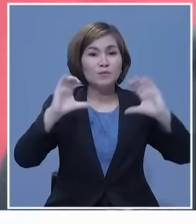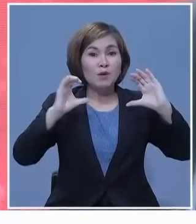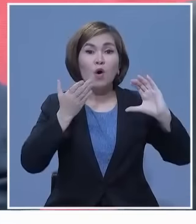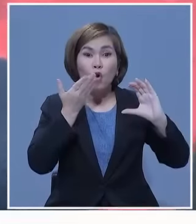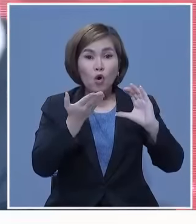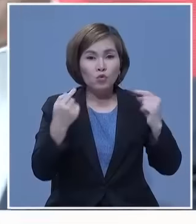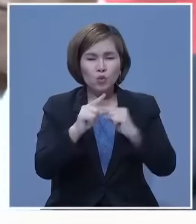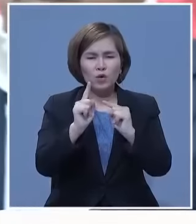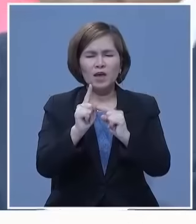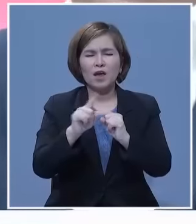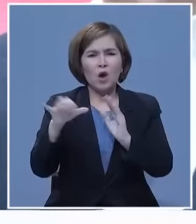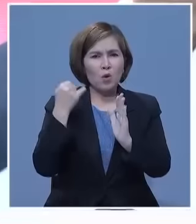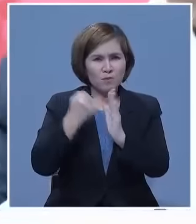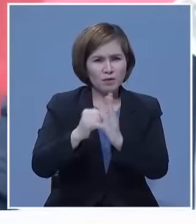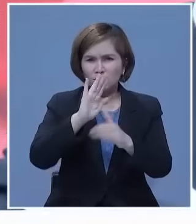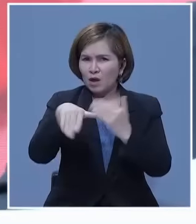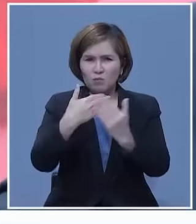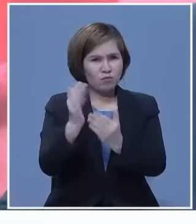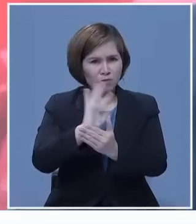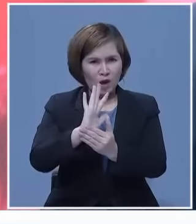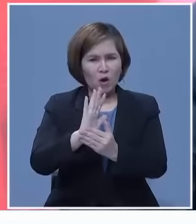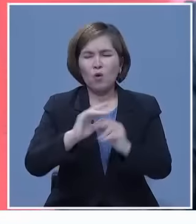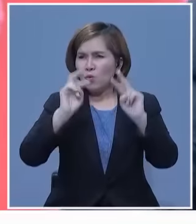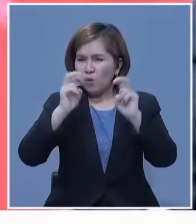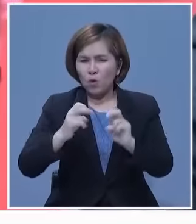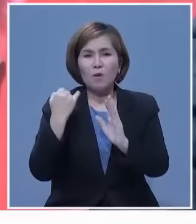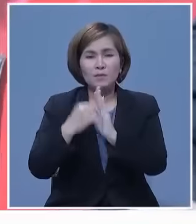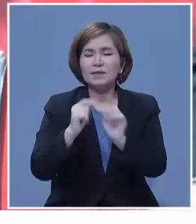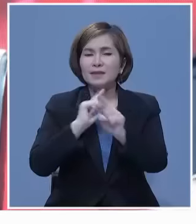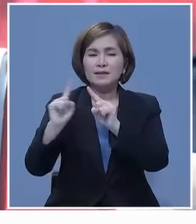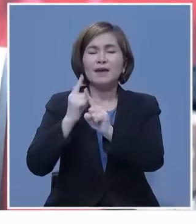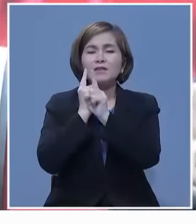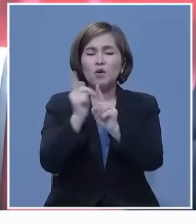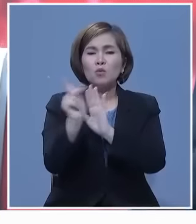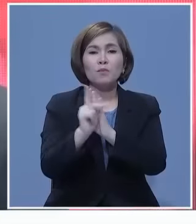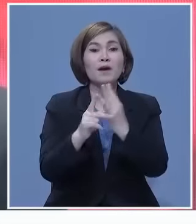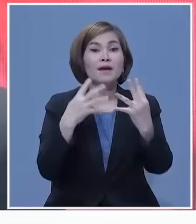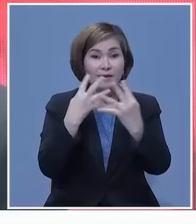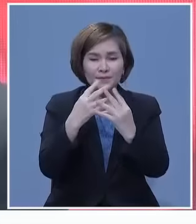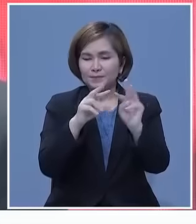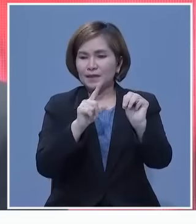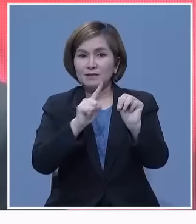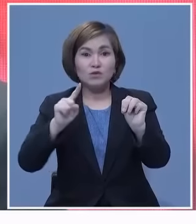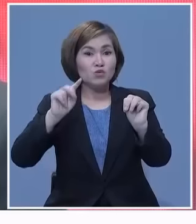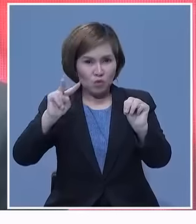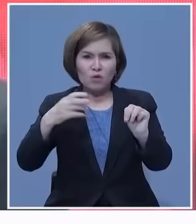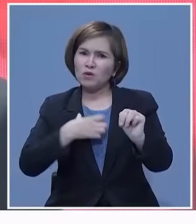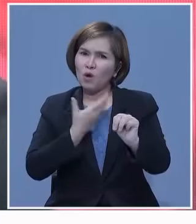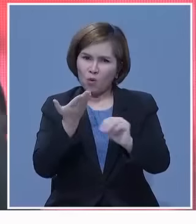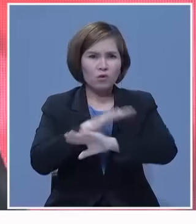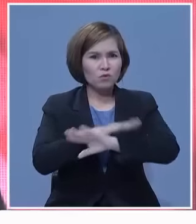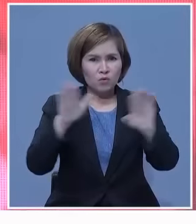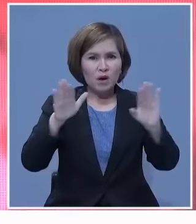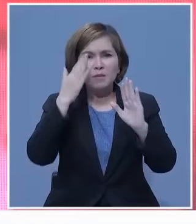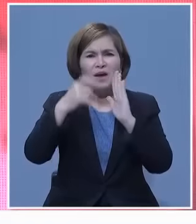นิรโทษกรรมทุกคนทุกข้อกล่าวหารวมความผิดตามประมวลกฎหมายอาญามาตรา 112ด้วยเพื่อไม่